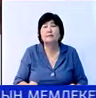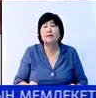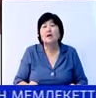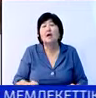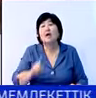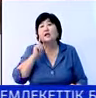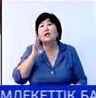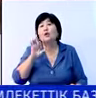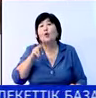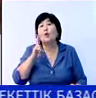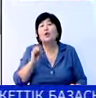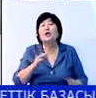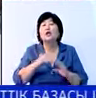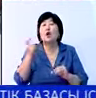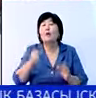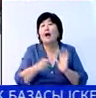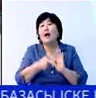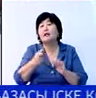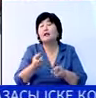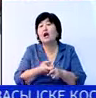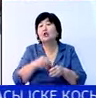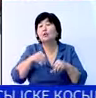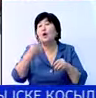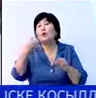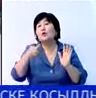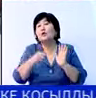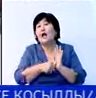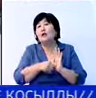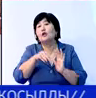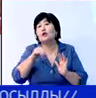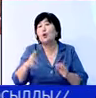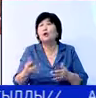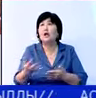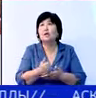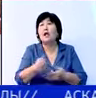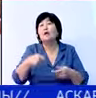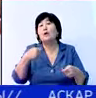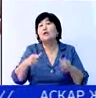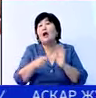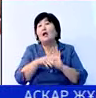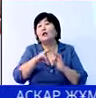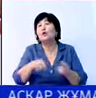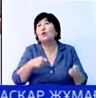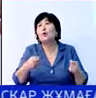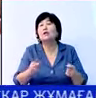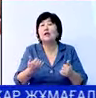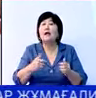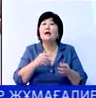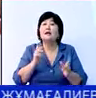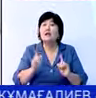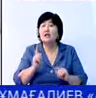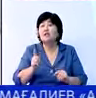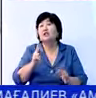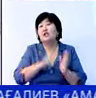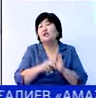Жасыл өлке шаруа қожалығы биыл 6 гектар жерге картоп егіп 36 тонна өнім жинады. Жәрмеңкеге дақылдың 6 тоннасына келіп, келісін 80 теңгеден